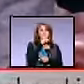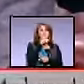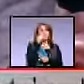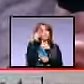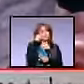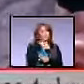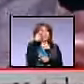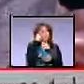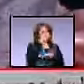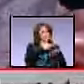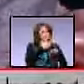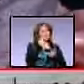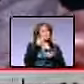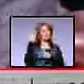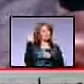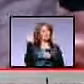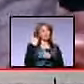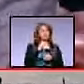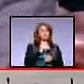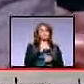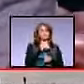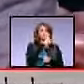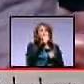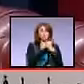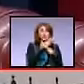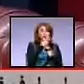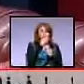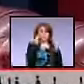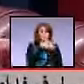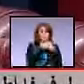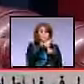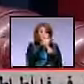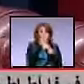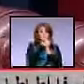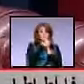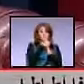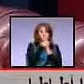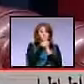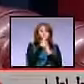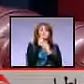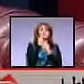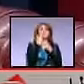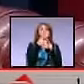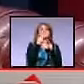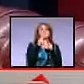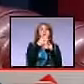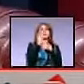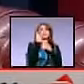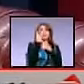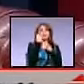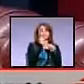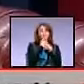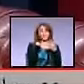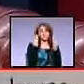انسانيه وعائليه وكل حاجه مظبوط. لكن مفيش مره انت اشتغلت مع باباك خالص؟ لا عملت مع والدي مسلسل قبل اضحك صوره تطلع حلوه